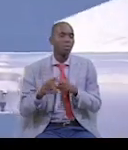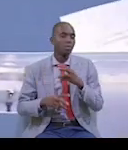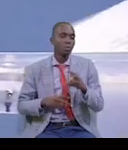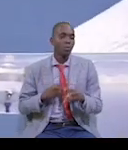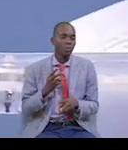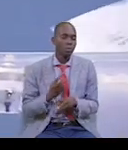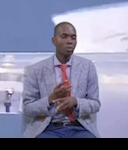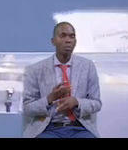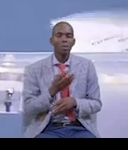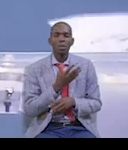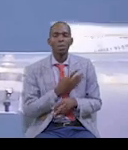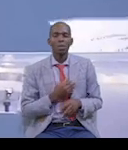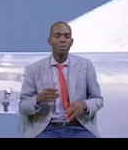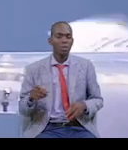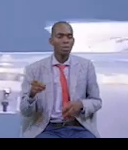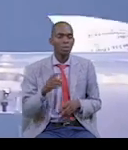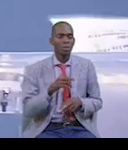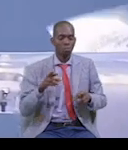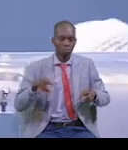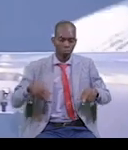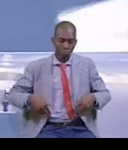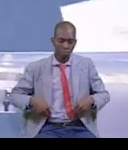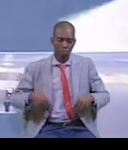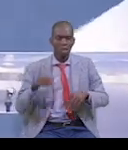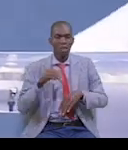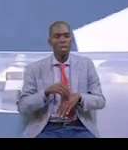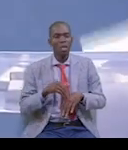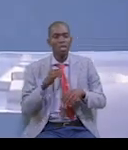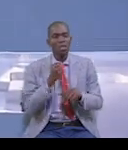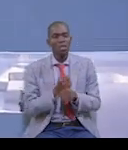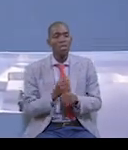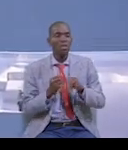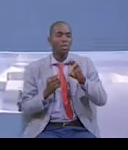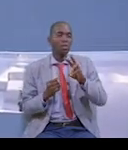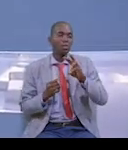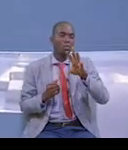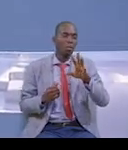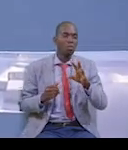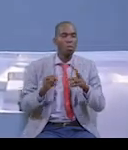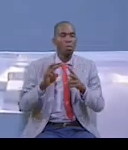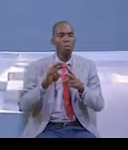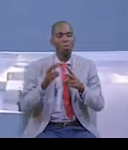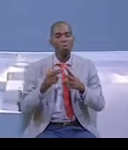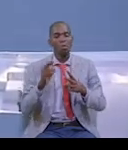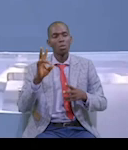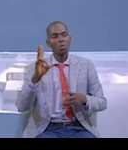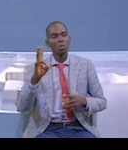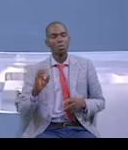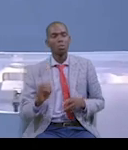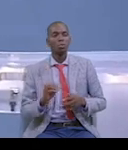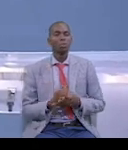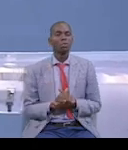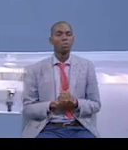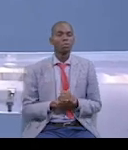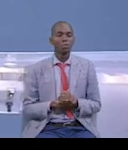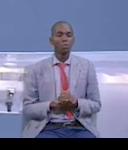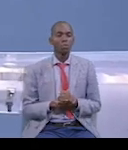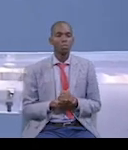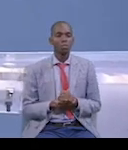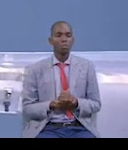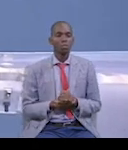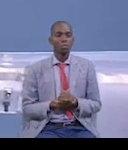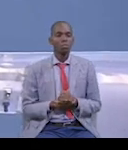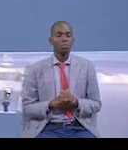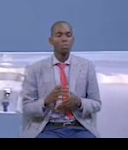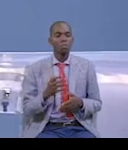they retire at 65 or 70. 65 కు 70 ఏళ్లకు వారు పదవి విరమణ చేస్తారు. They say, my